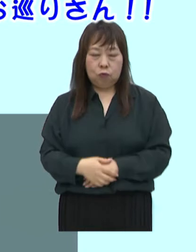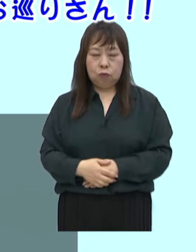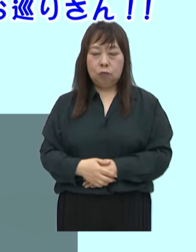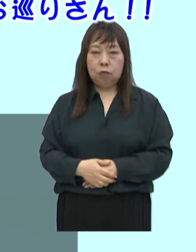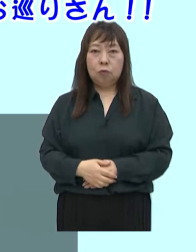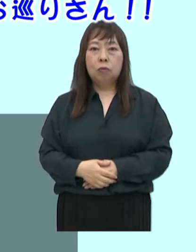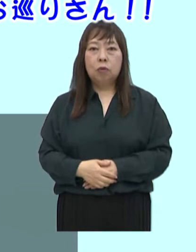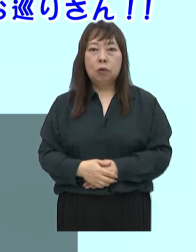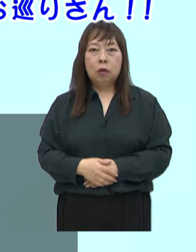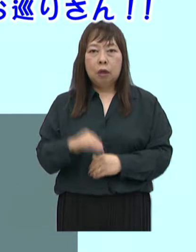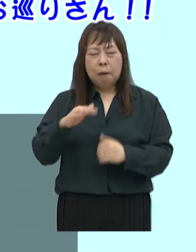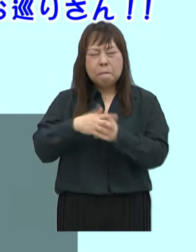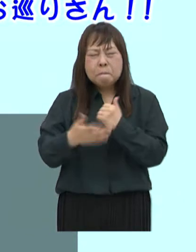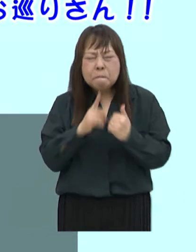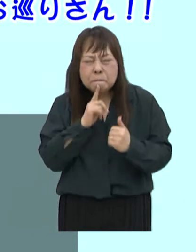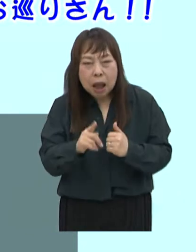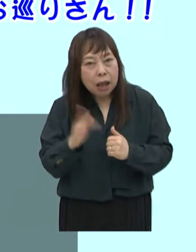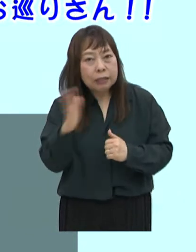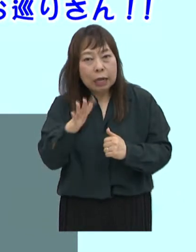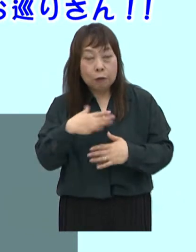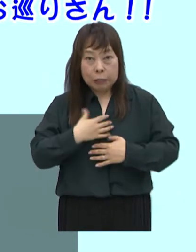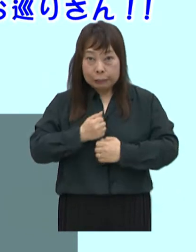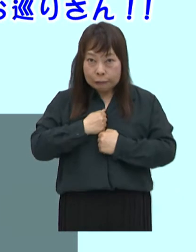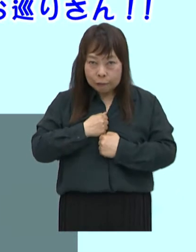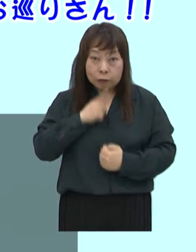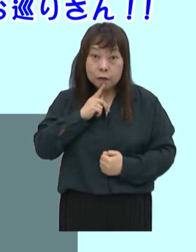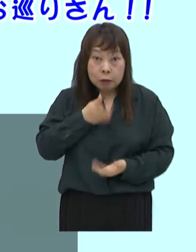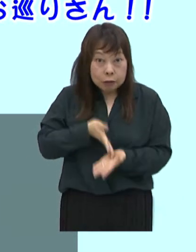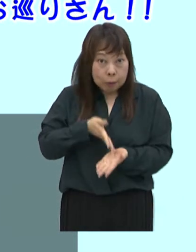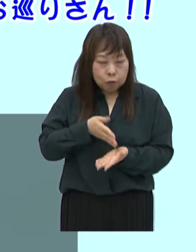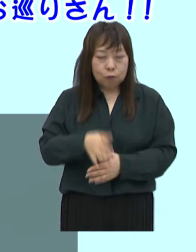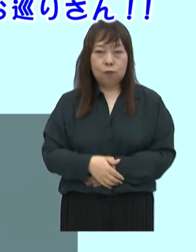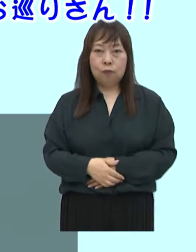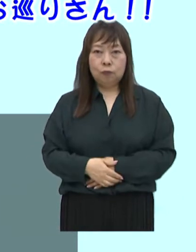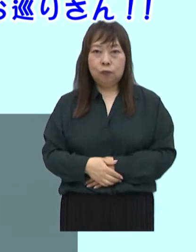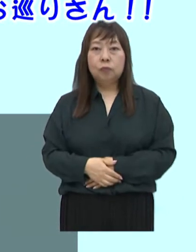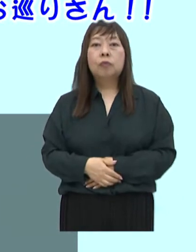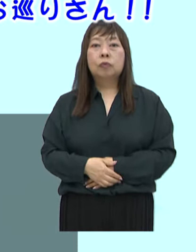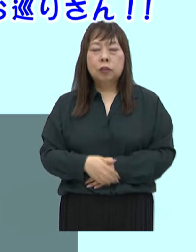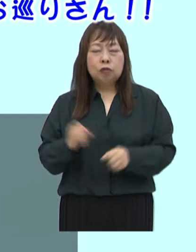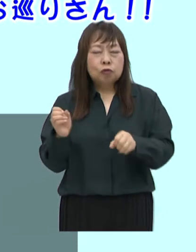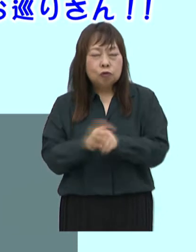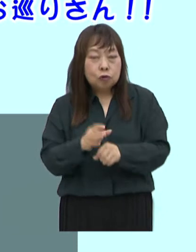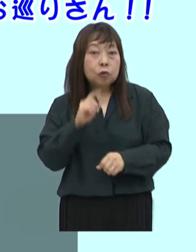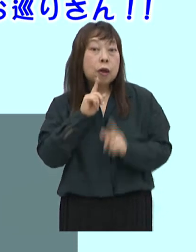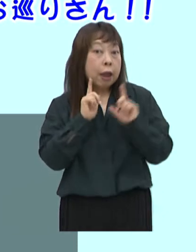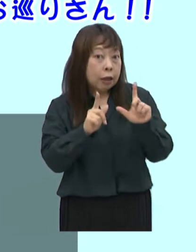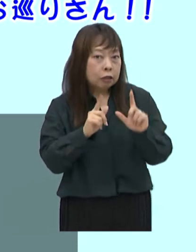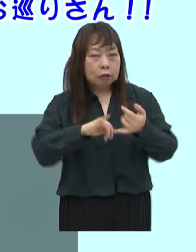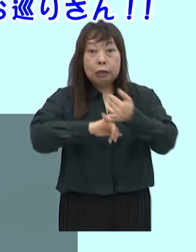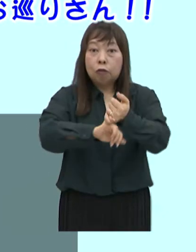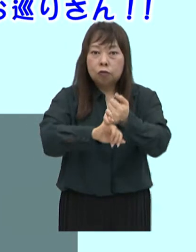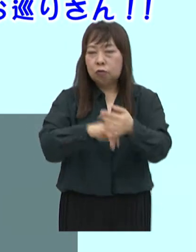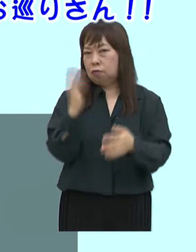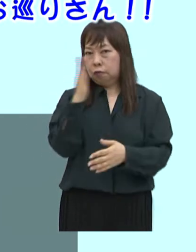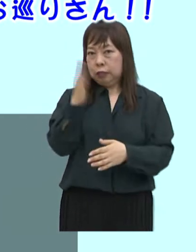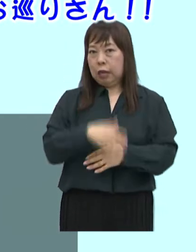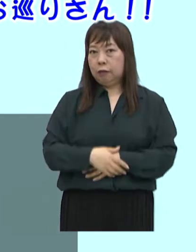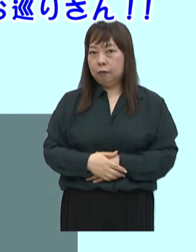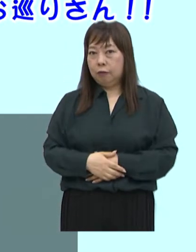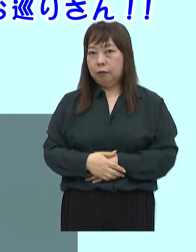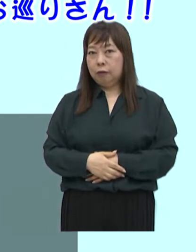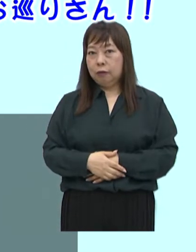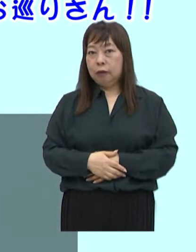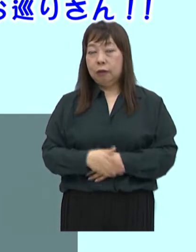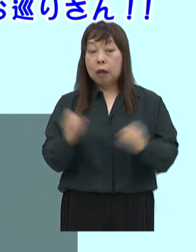失言等をしないよう言動に注意する、即答や約束はしない、対応内